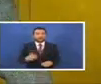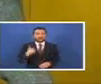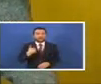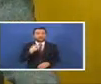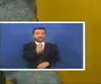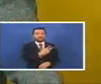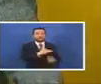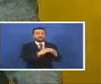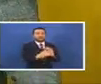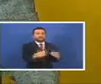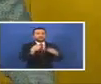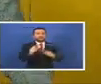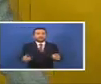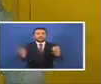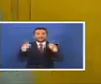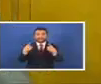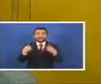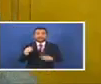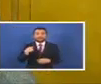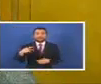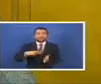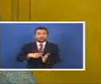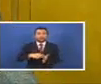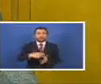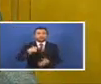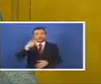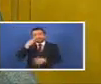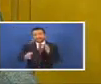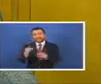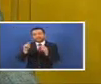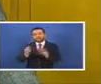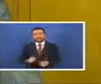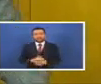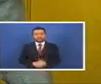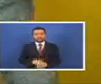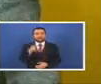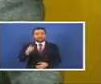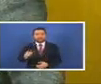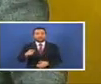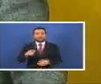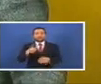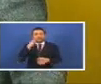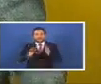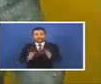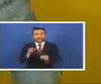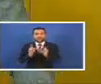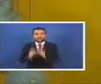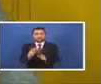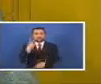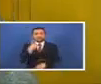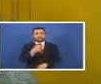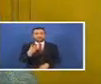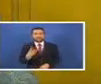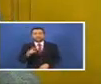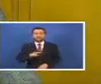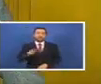sizin bize verdiğiniz yetkiyle yürütmeyi denetliyoruz. Bu yürütmeyi denetlemenin 2-3